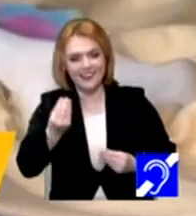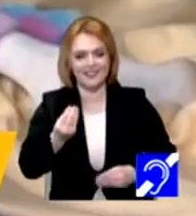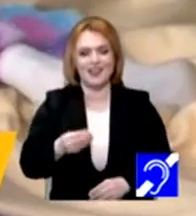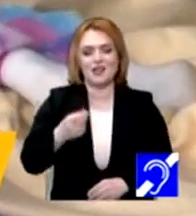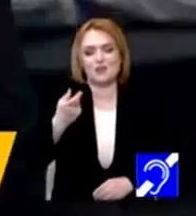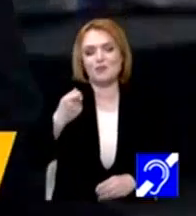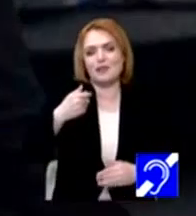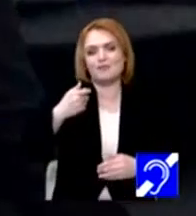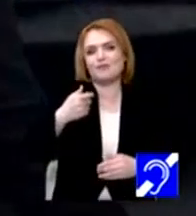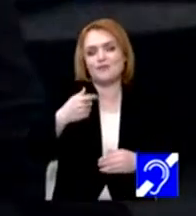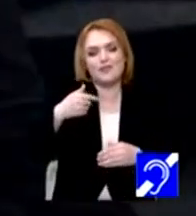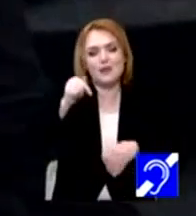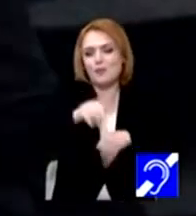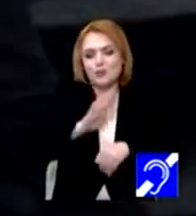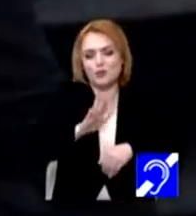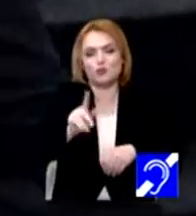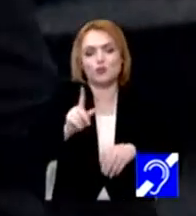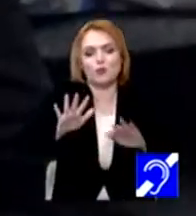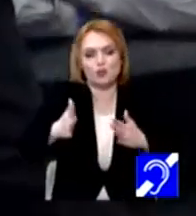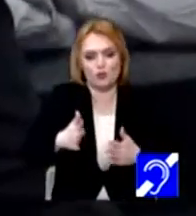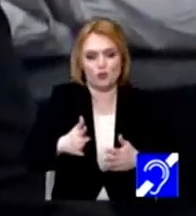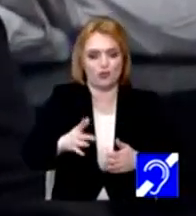care plutește în aer.